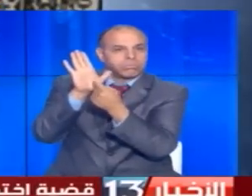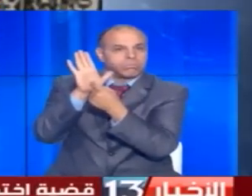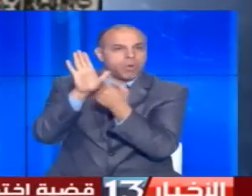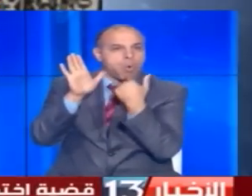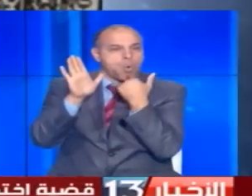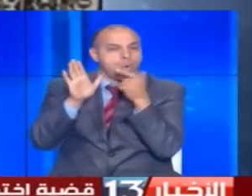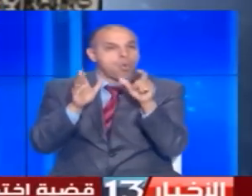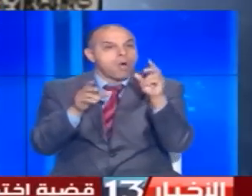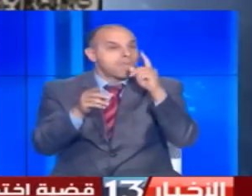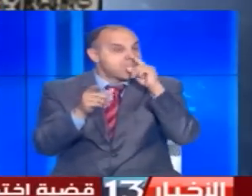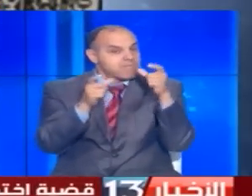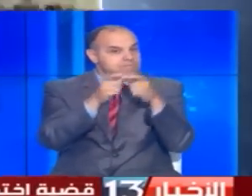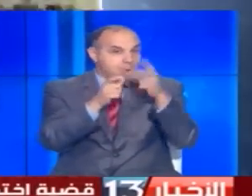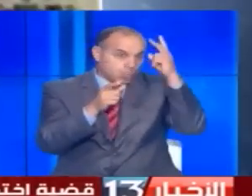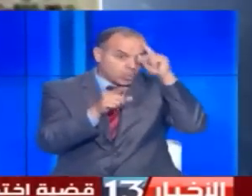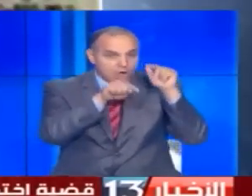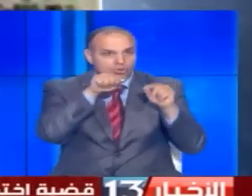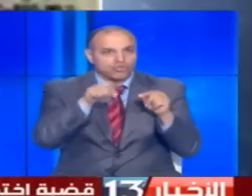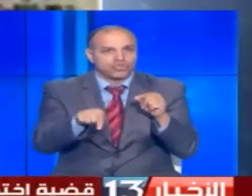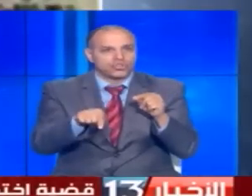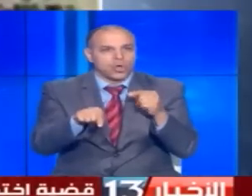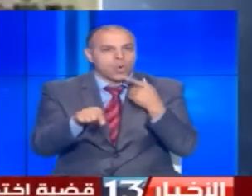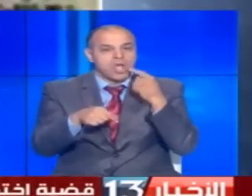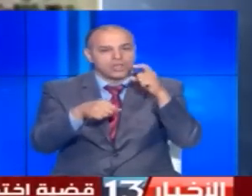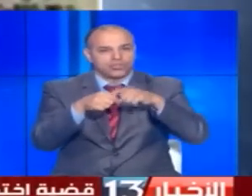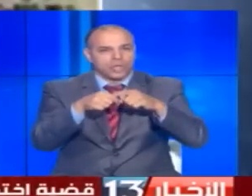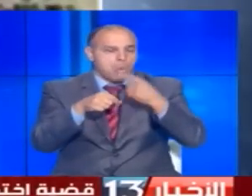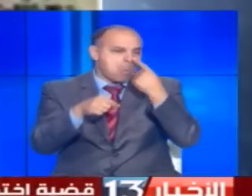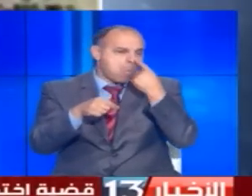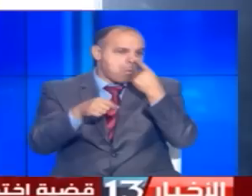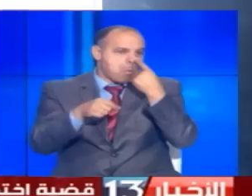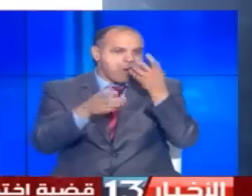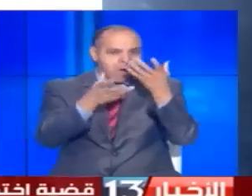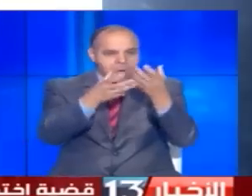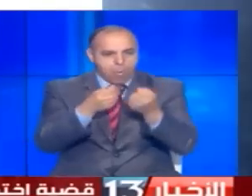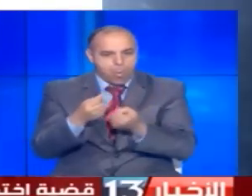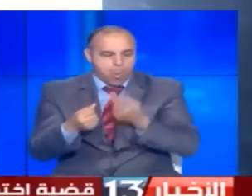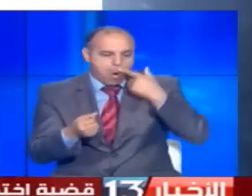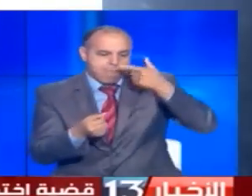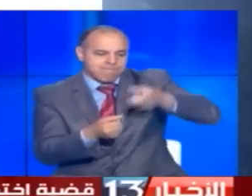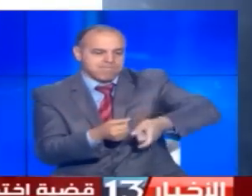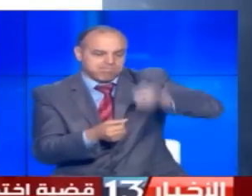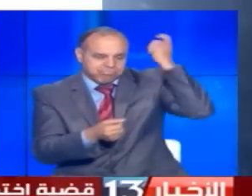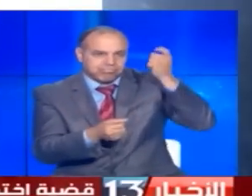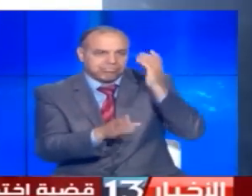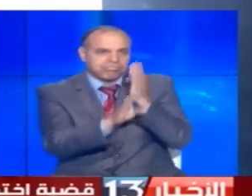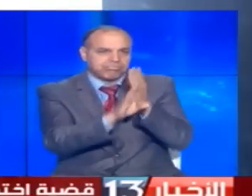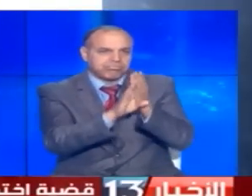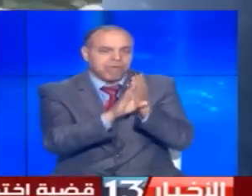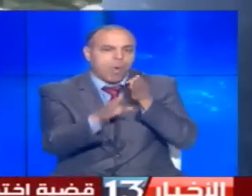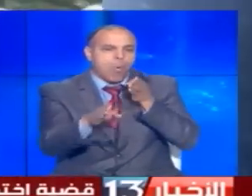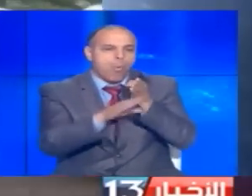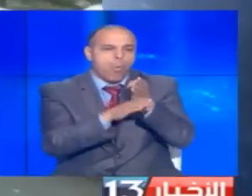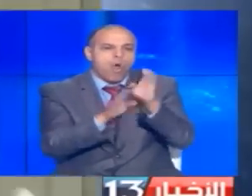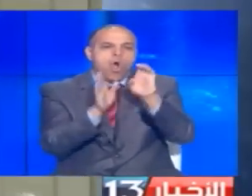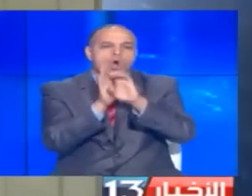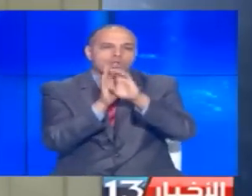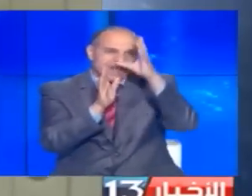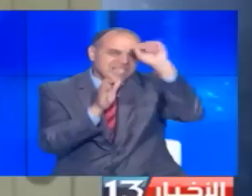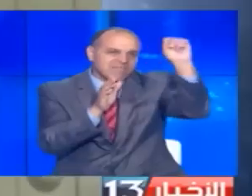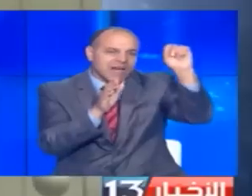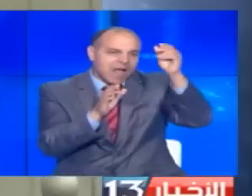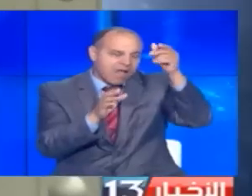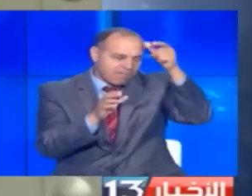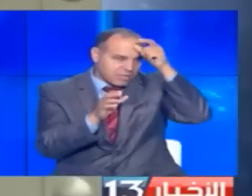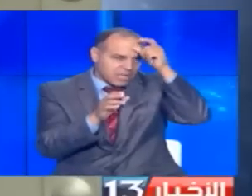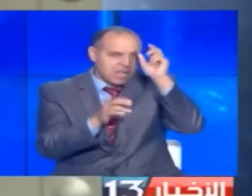إنهم جزء من الفريق السعودي الذي شارك فيما سمي بعملية اغتيال خاشقجي المختفي بعد دخوله قنصلية بلاده